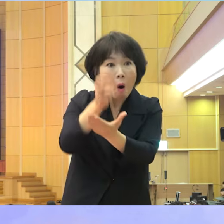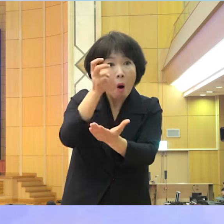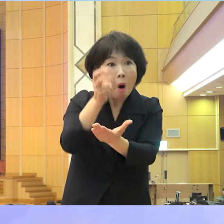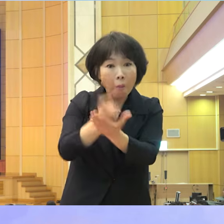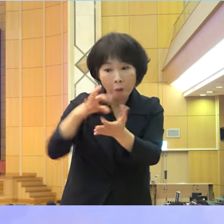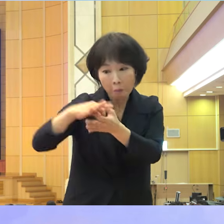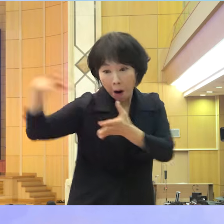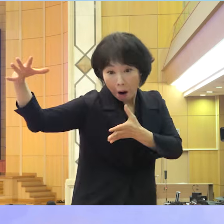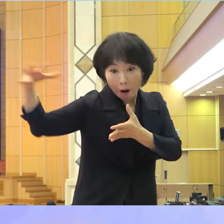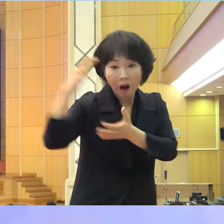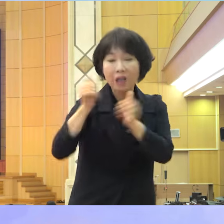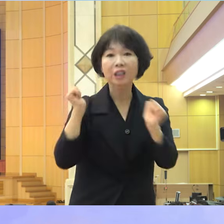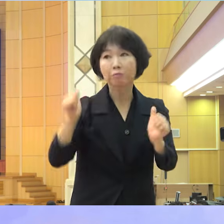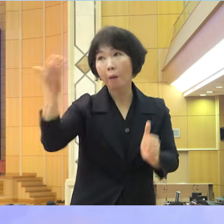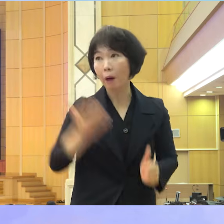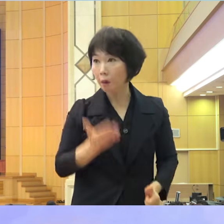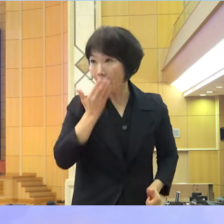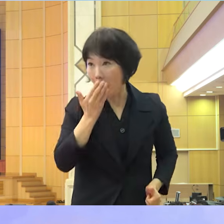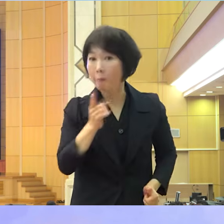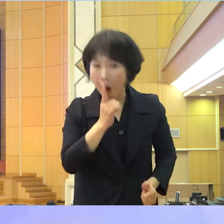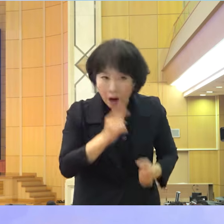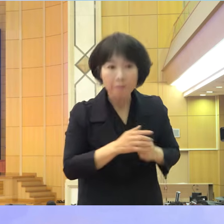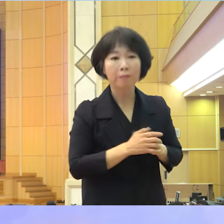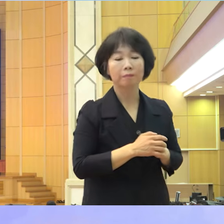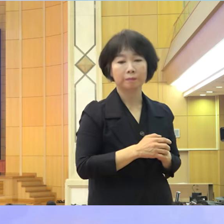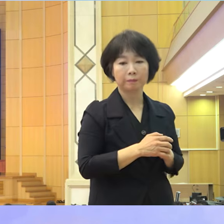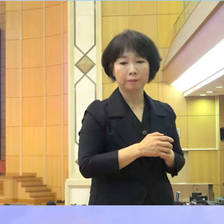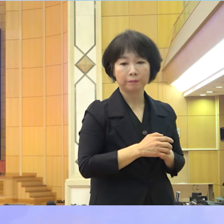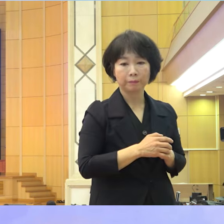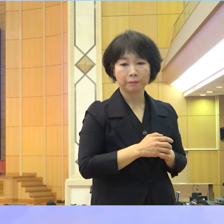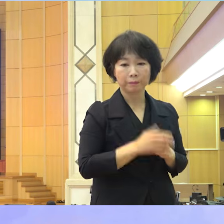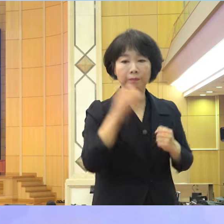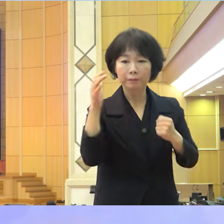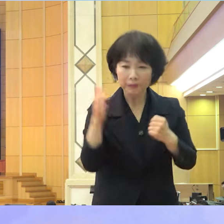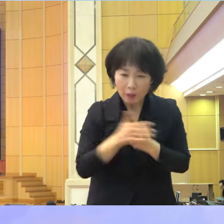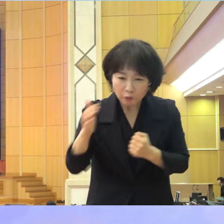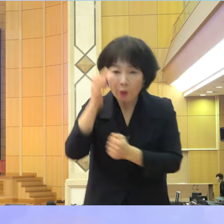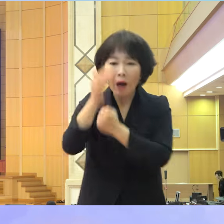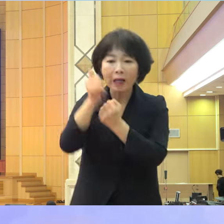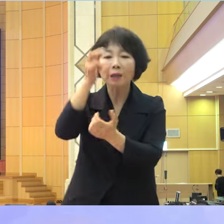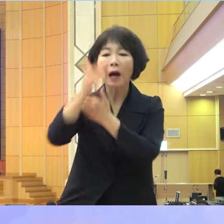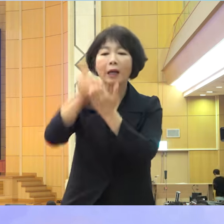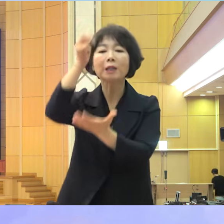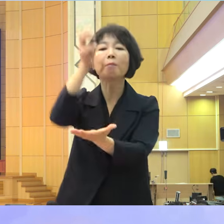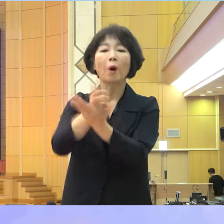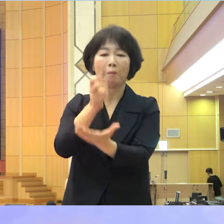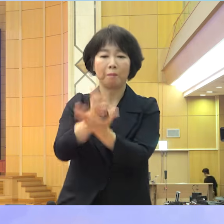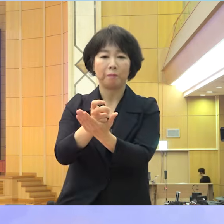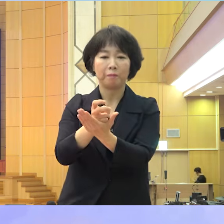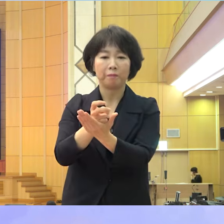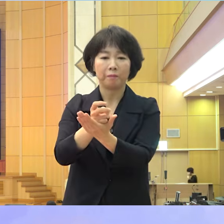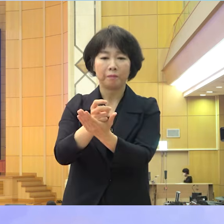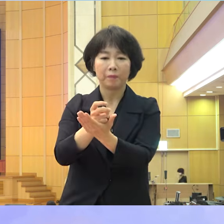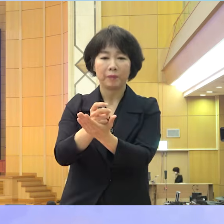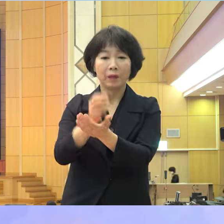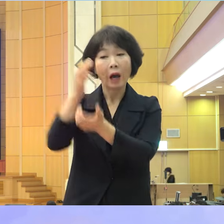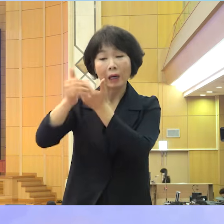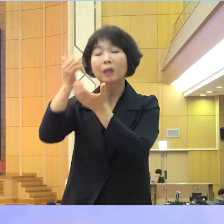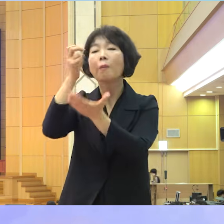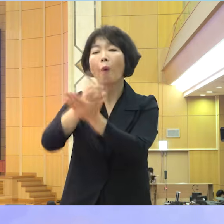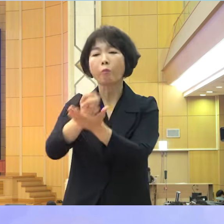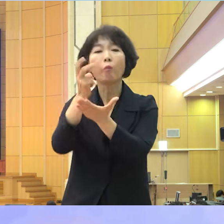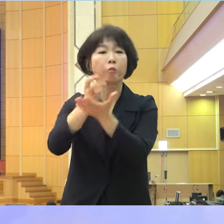받는 것일까? 로마서 3장 20절에 그러므로 율법의 행위로, 하나의 율법을